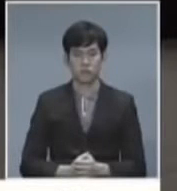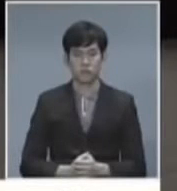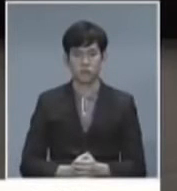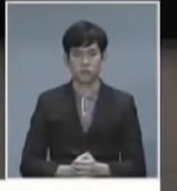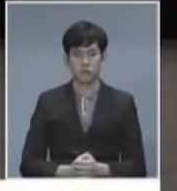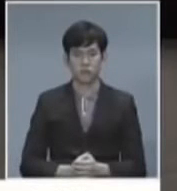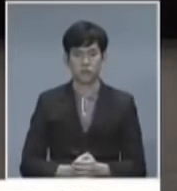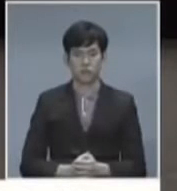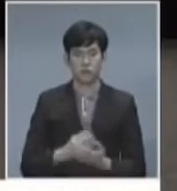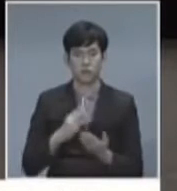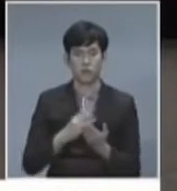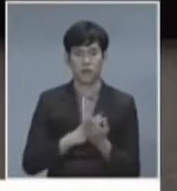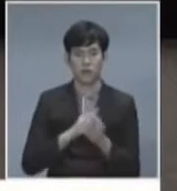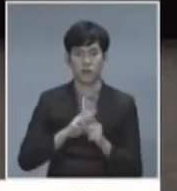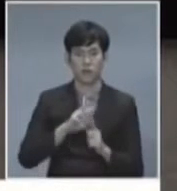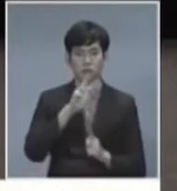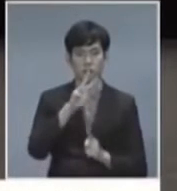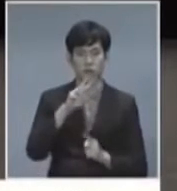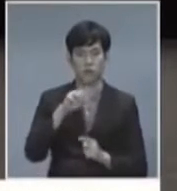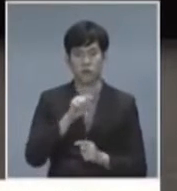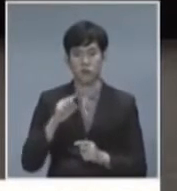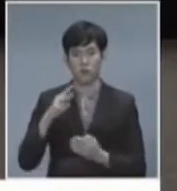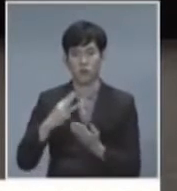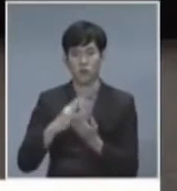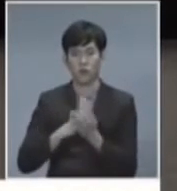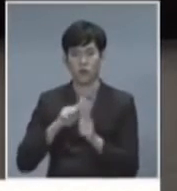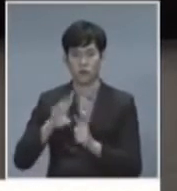ระเบียบวาระที่2ถึงวาระที่7ไม่มีนะครับ